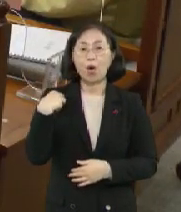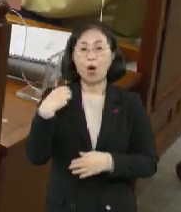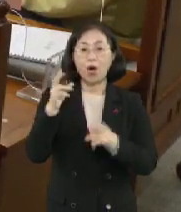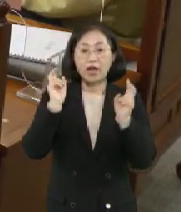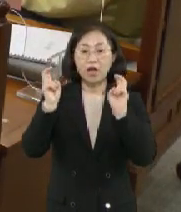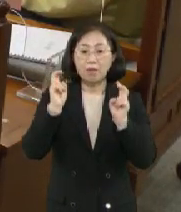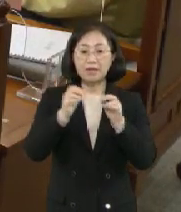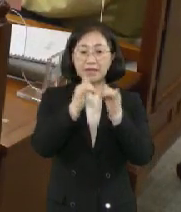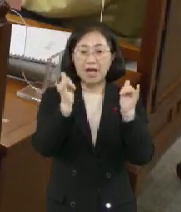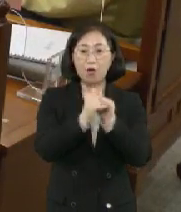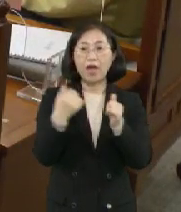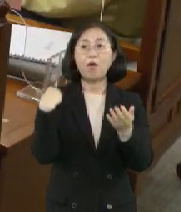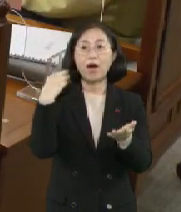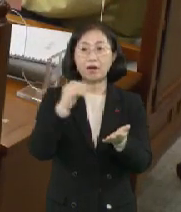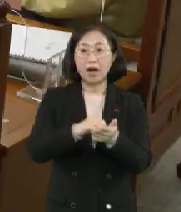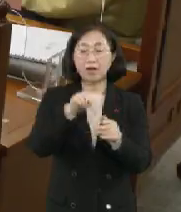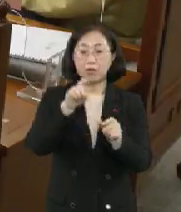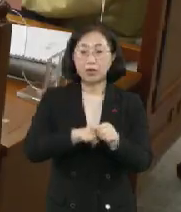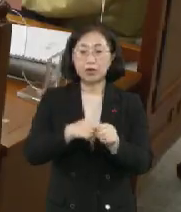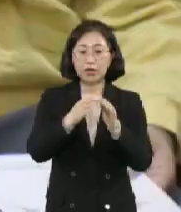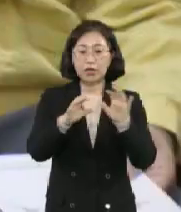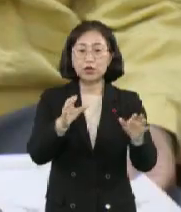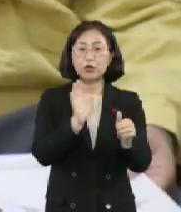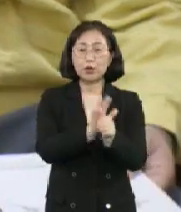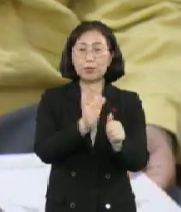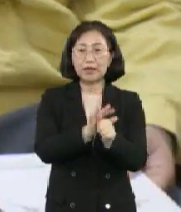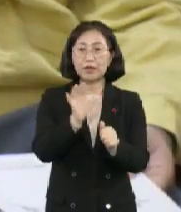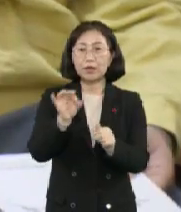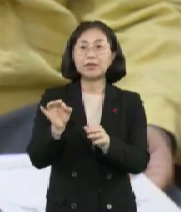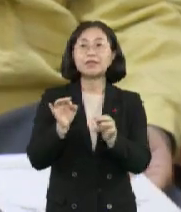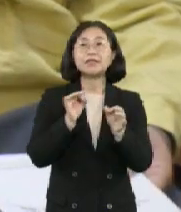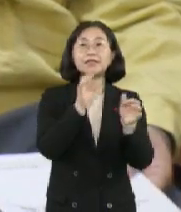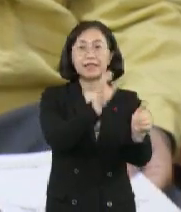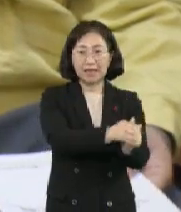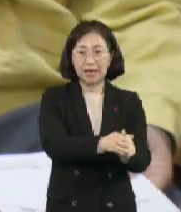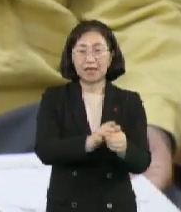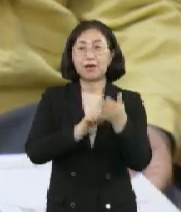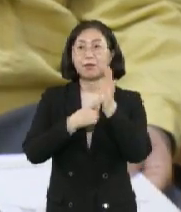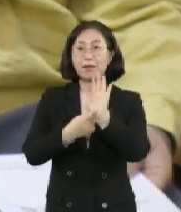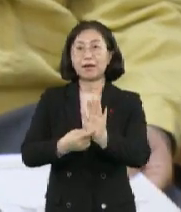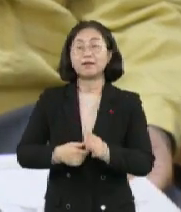맞춰 기업에 사회하는 차원에서 이웃돕기 성금을 기탁했다고 밝혔습니다.